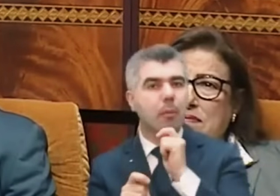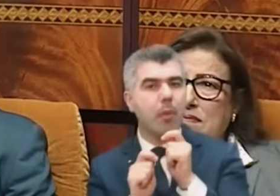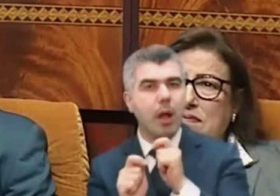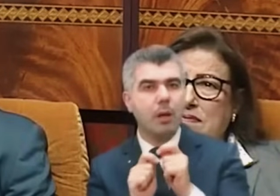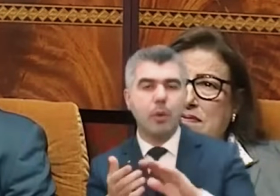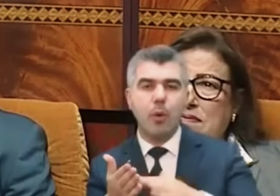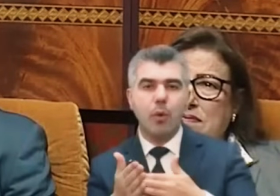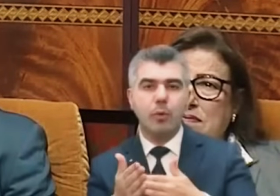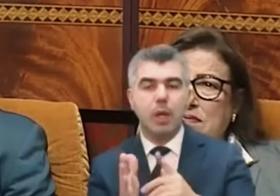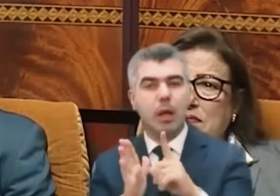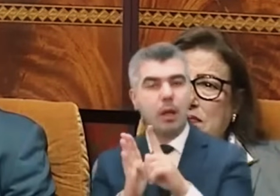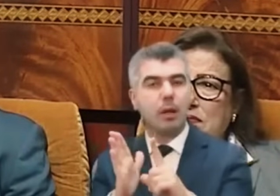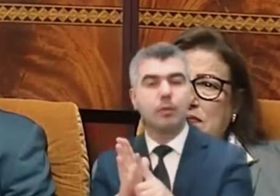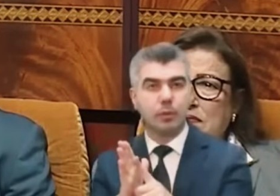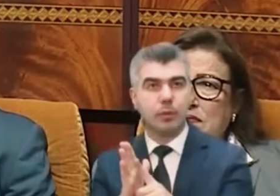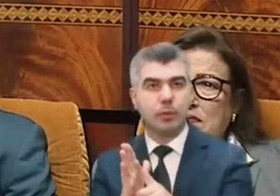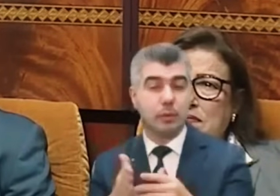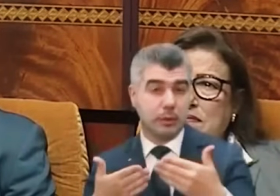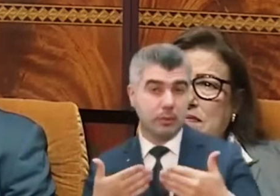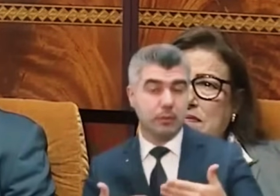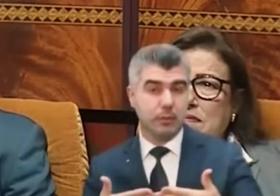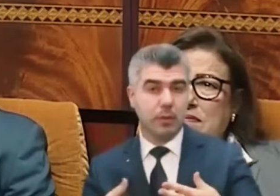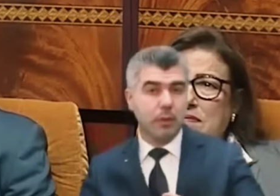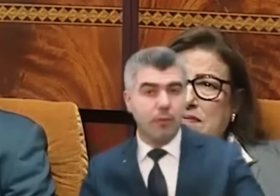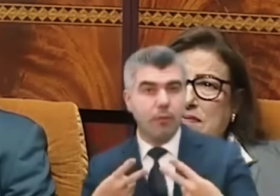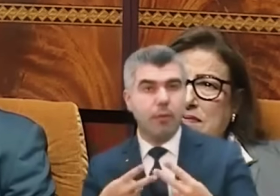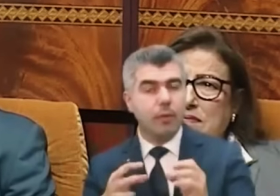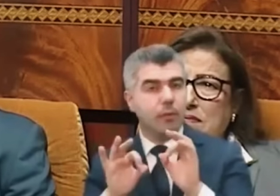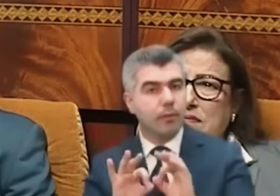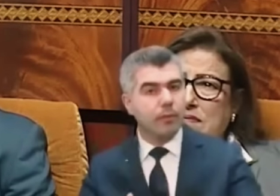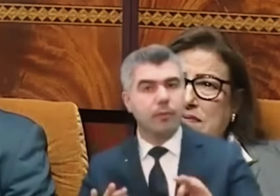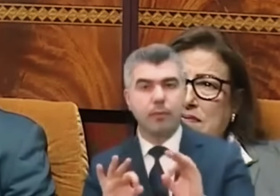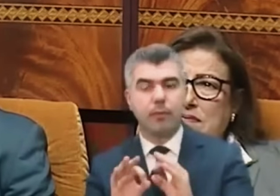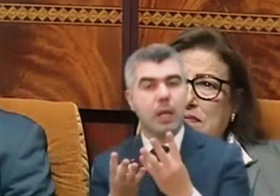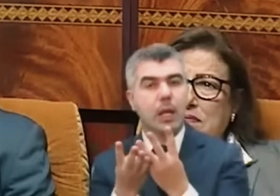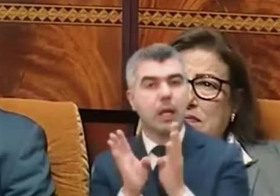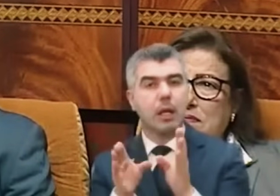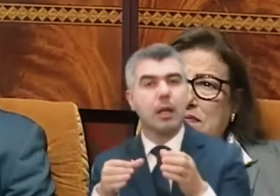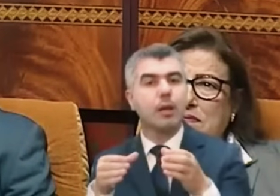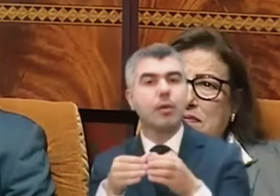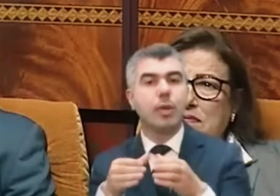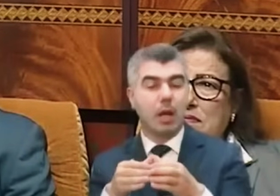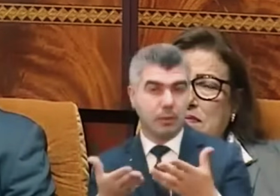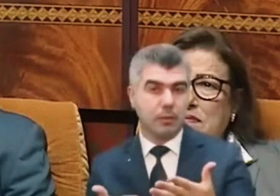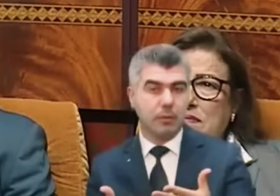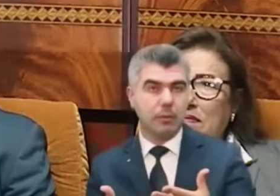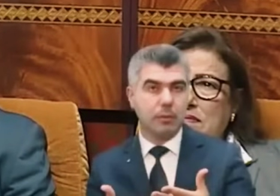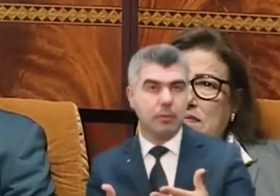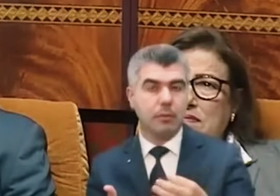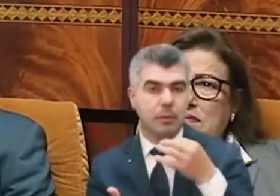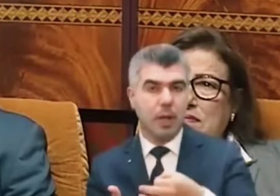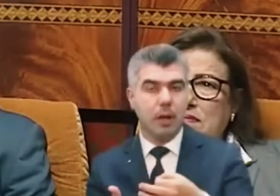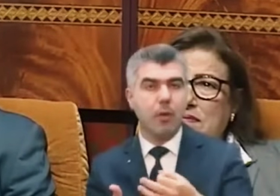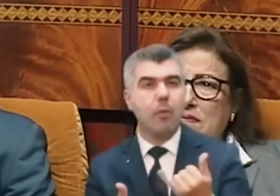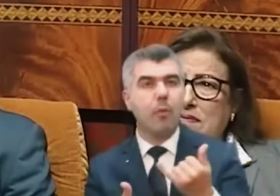المقترحات القوانين. لحد الآن لا تعرض في اللجان، فالمرجو أن تعرض على اللجان وأن